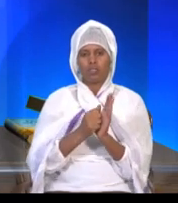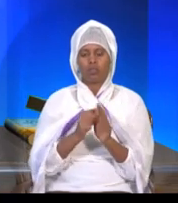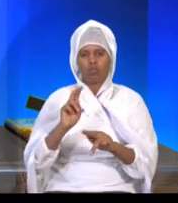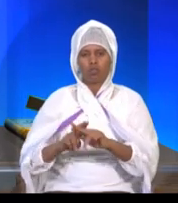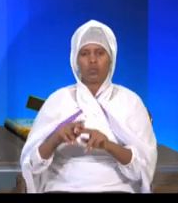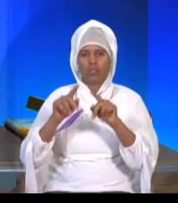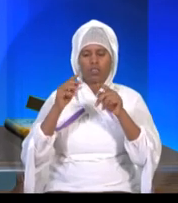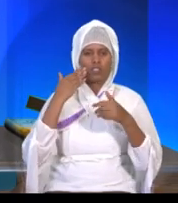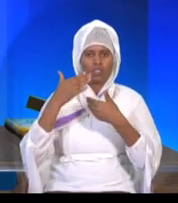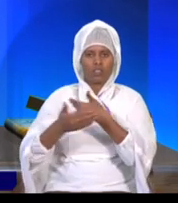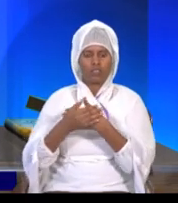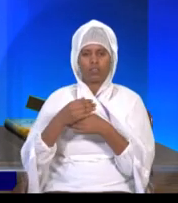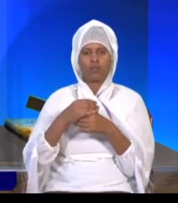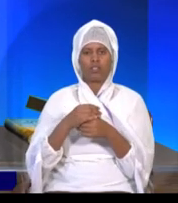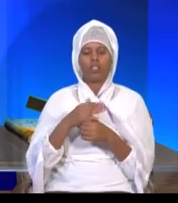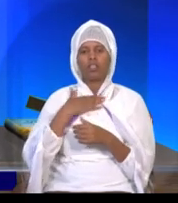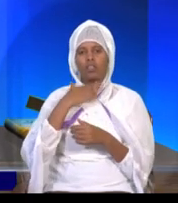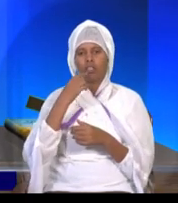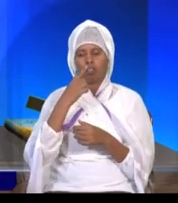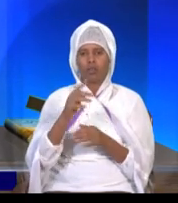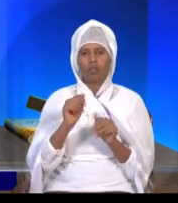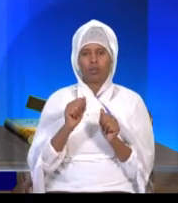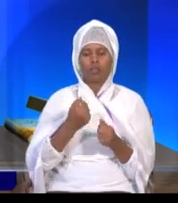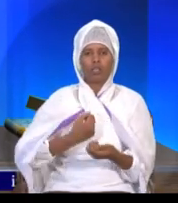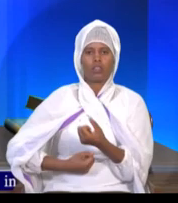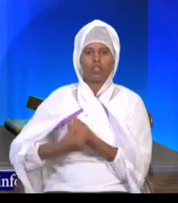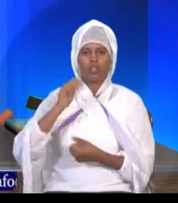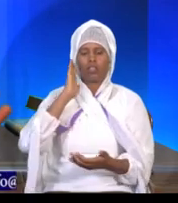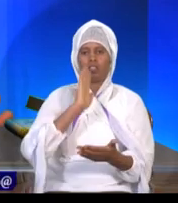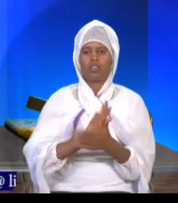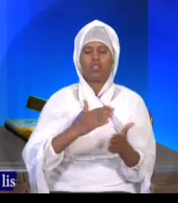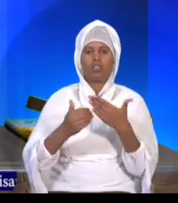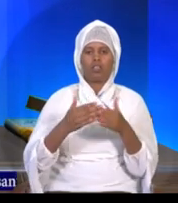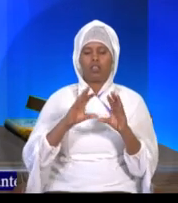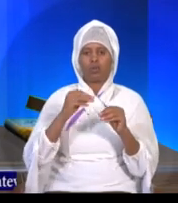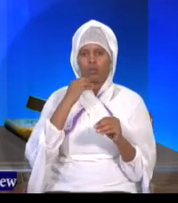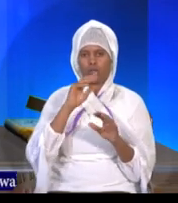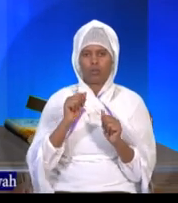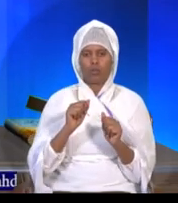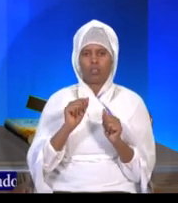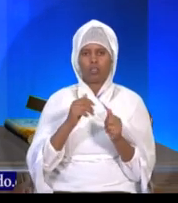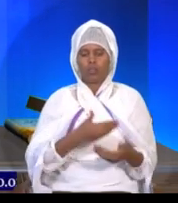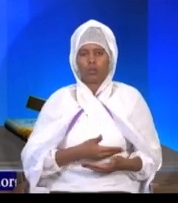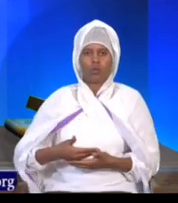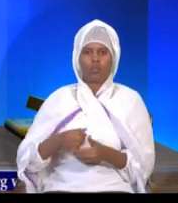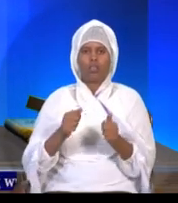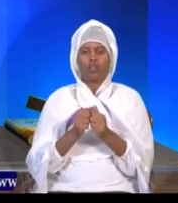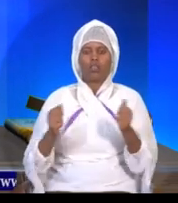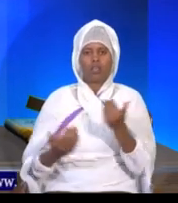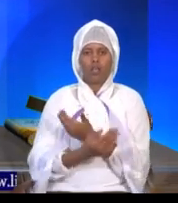4 ዓመቶም ናይታ ሰበይቲ ናይታ ደ ማለት እዩ ሓጢኣት ይቕረ ይለልካየ ናይቲ ህፃን